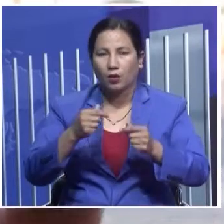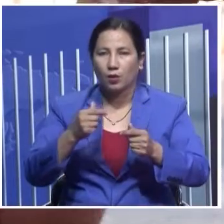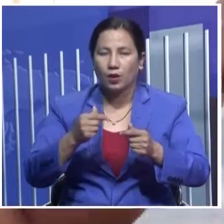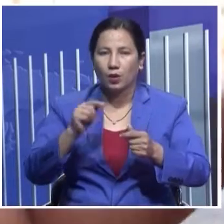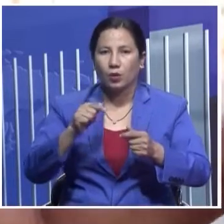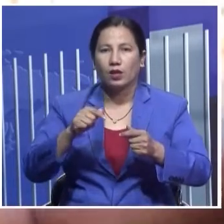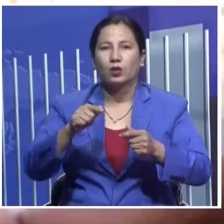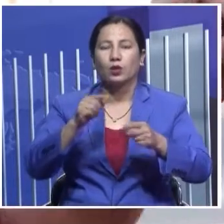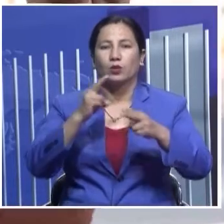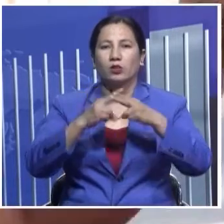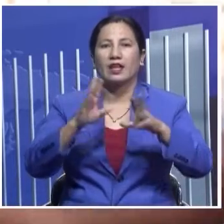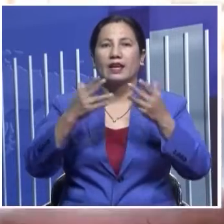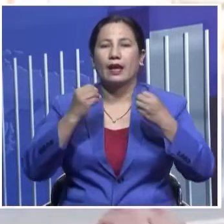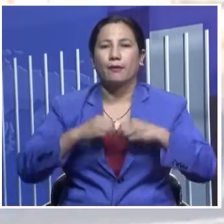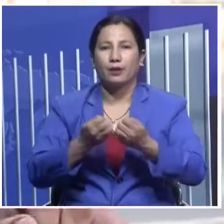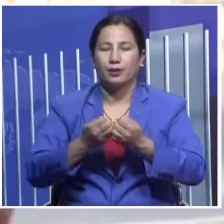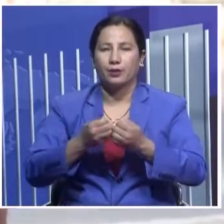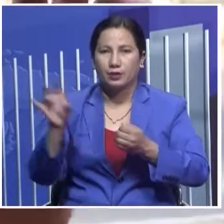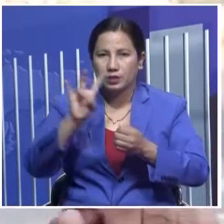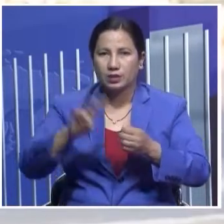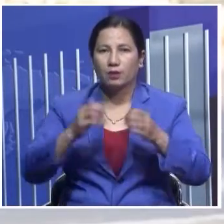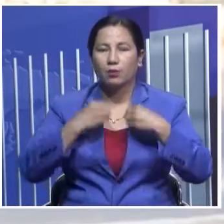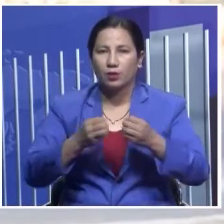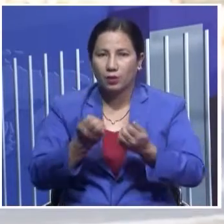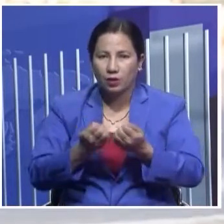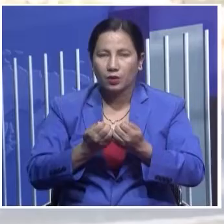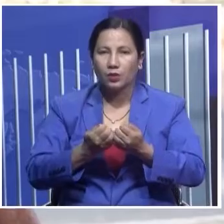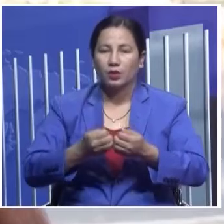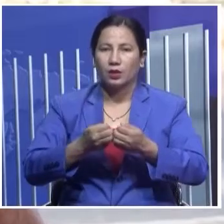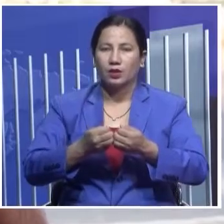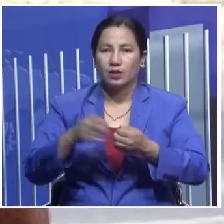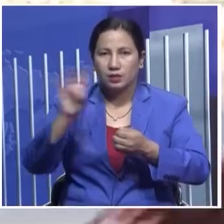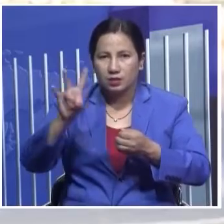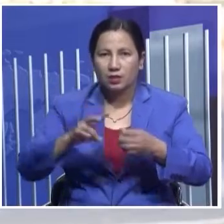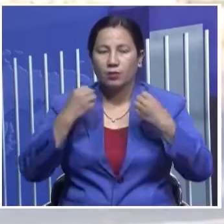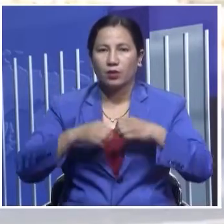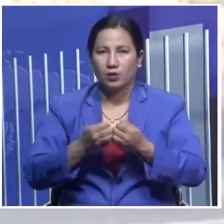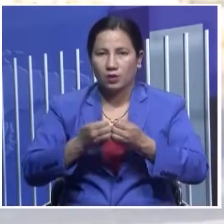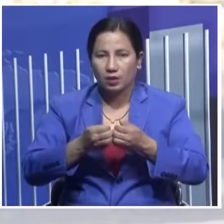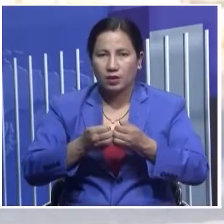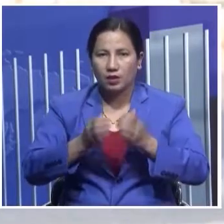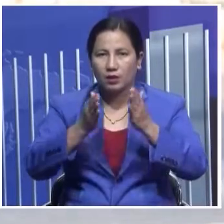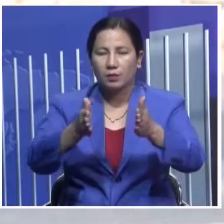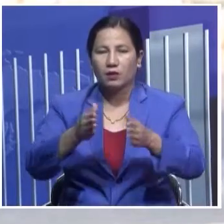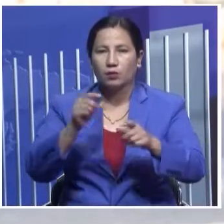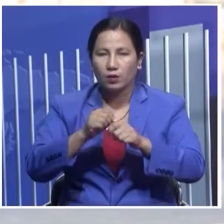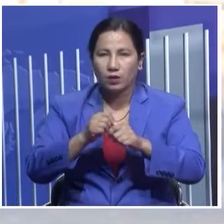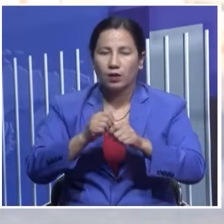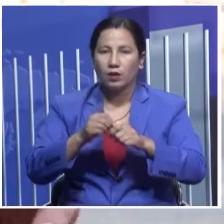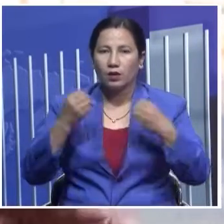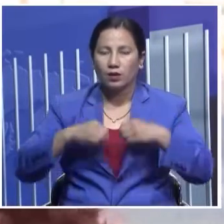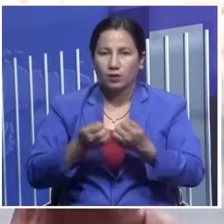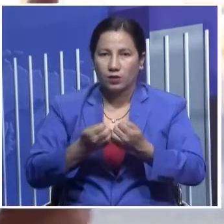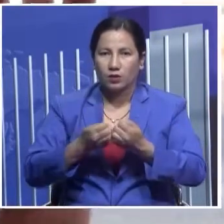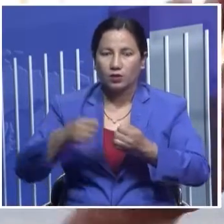त्यो बजेटलाई चाहिँ कहाँ प्रयोग गर्ने हो? शिक्षामा प्रयोग गर्ने हो कि त्यसलाई स्वास्थ्यमा प्रयोग गर्ने हो कि त्यसलाई बाटोघाटोमा गर्ने हो कि सिँचाइमा गर्ने हो कि? यो